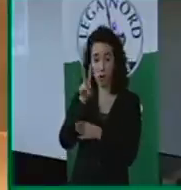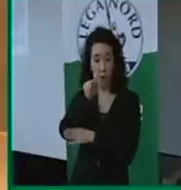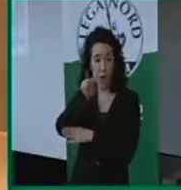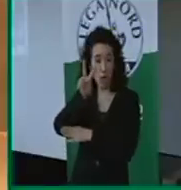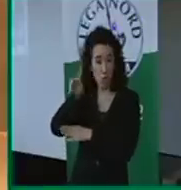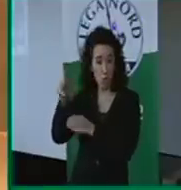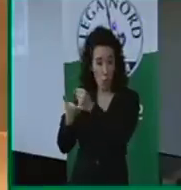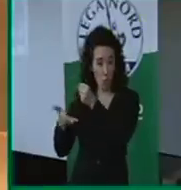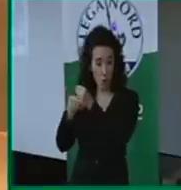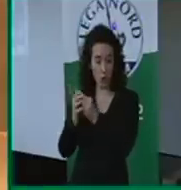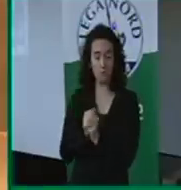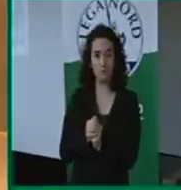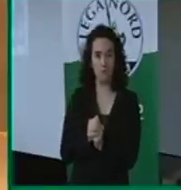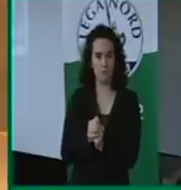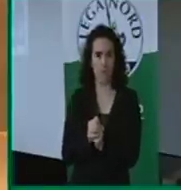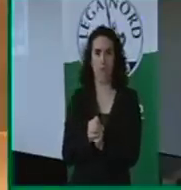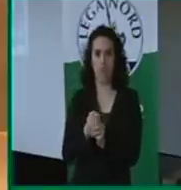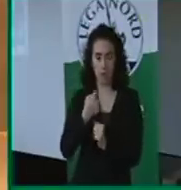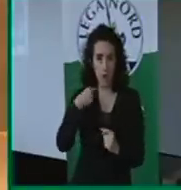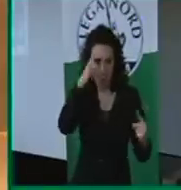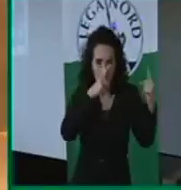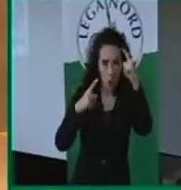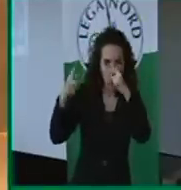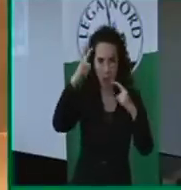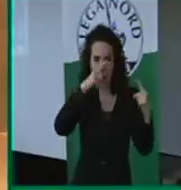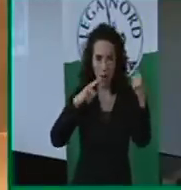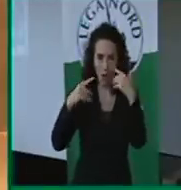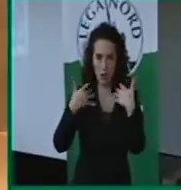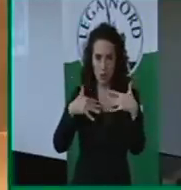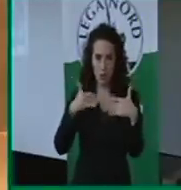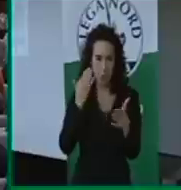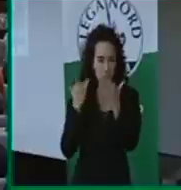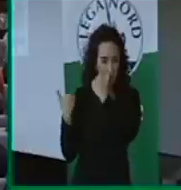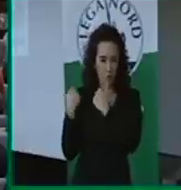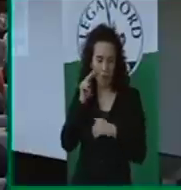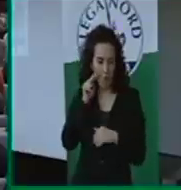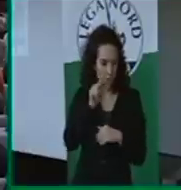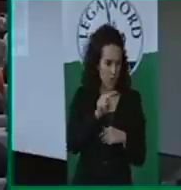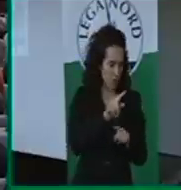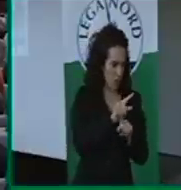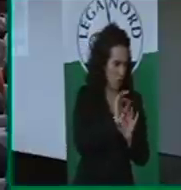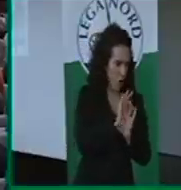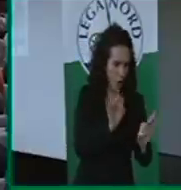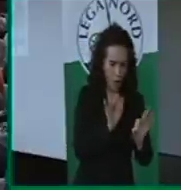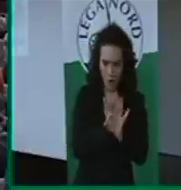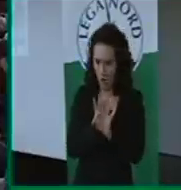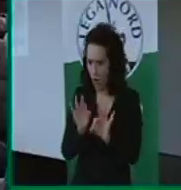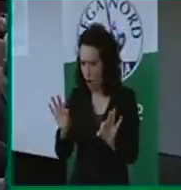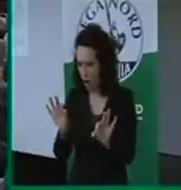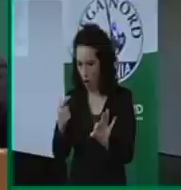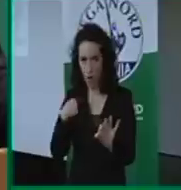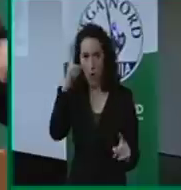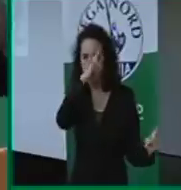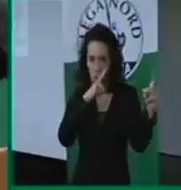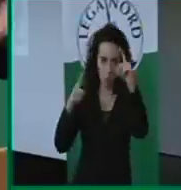ma io mi preoccupo Eh mi sono preoccupato quel giorno lì mi sono preoccupato Non sono mai stato un complottista